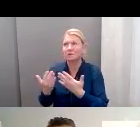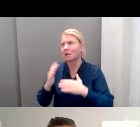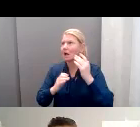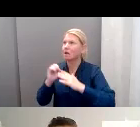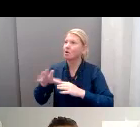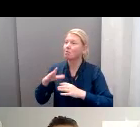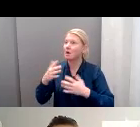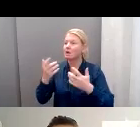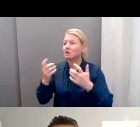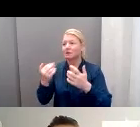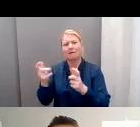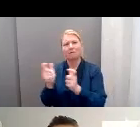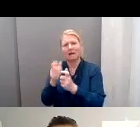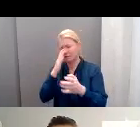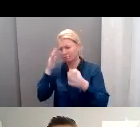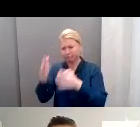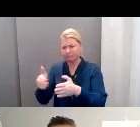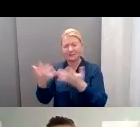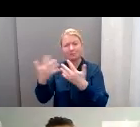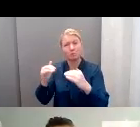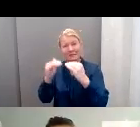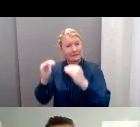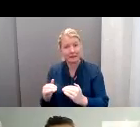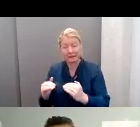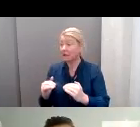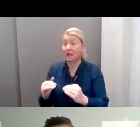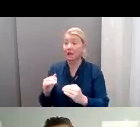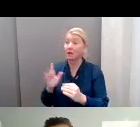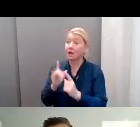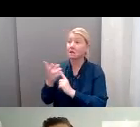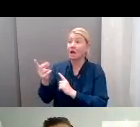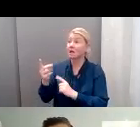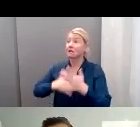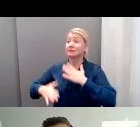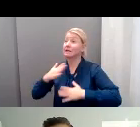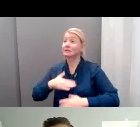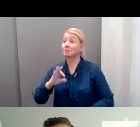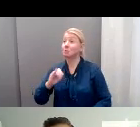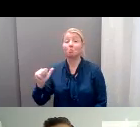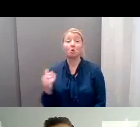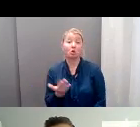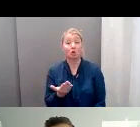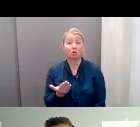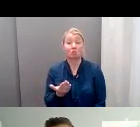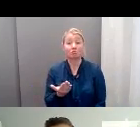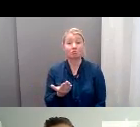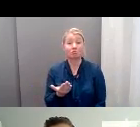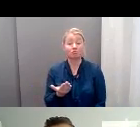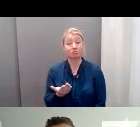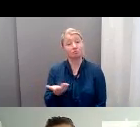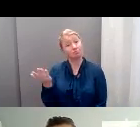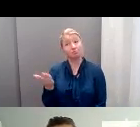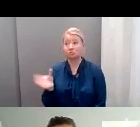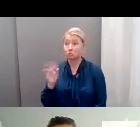har en inriktning på funktionsnedsättning. Det kan vara utifrån ett intresse man har, en hobby, och att på så sätt försöka utöka